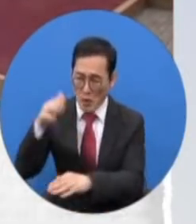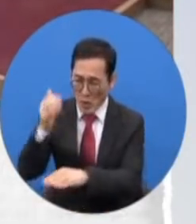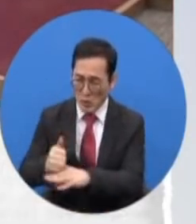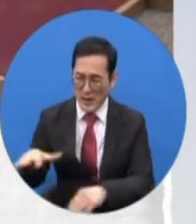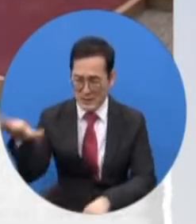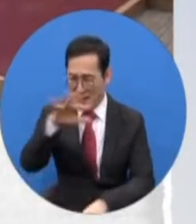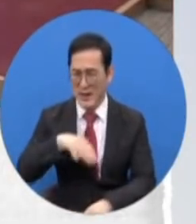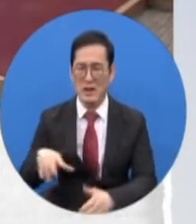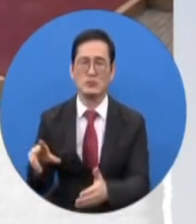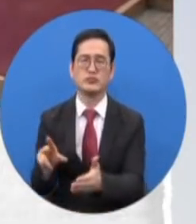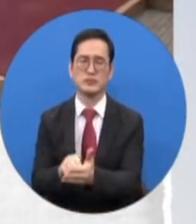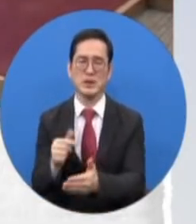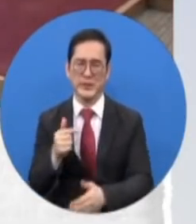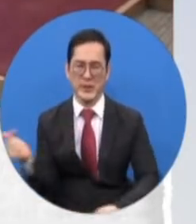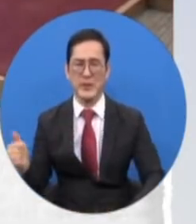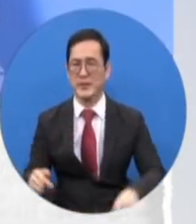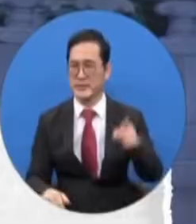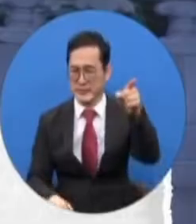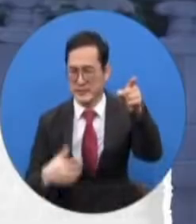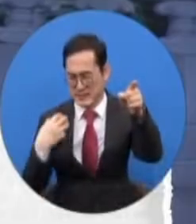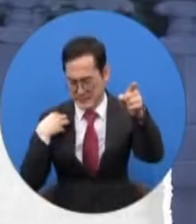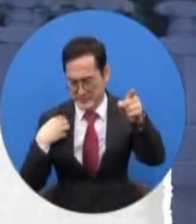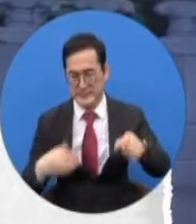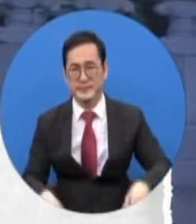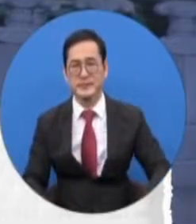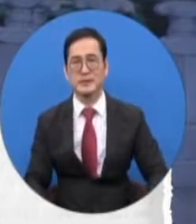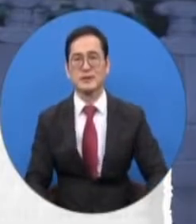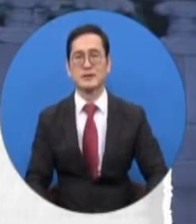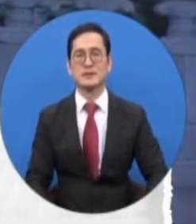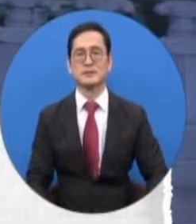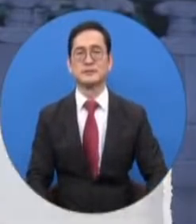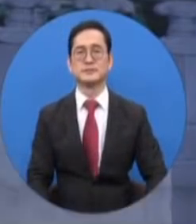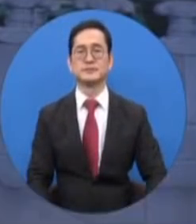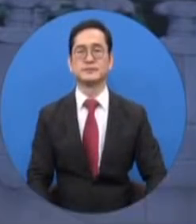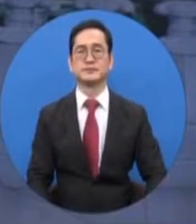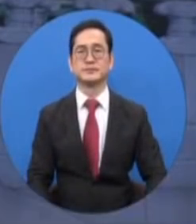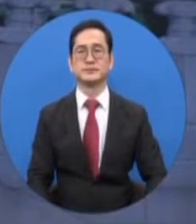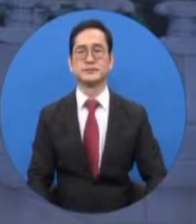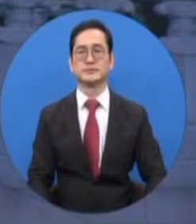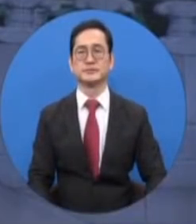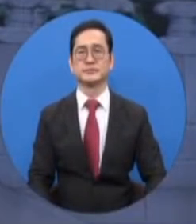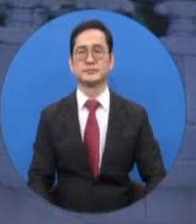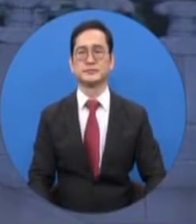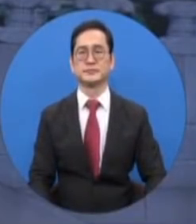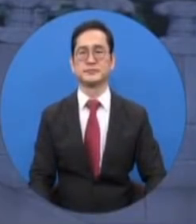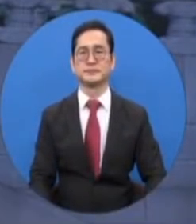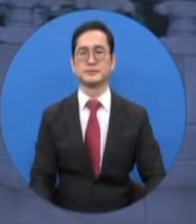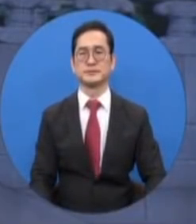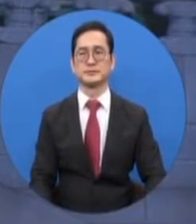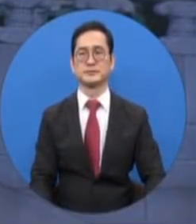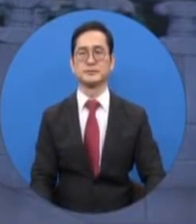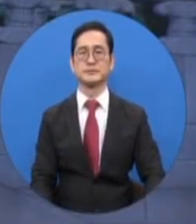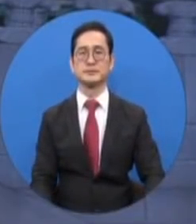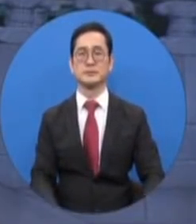수 있습니다. 강력히 추진 박승호 변호사의 앞에 강력한 돌직구였습니다. 그런가 하면 사퇴하지 않겠다던 선관위 사무총장이